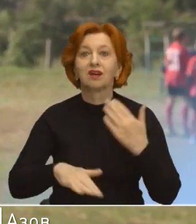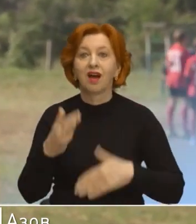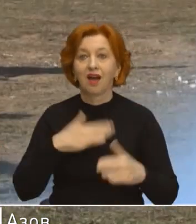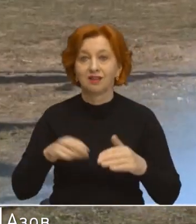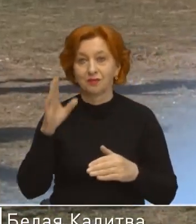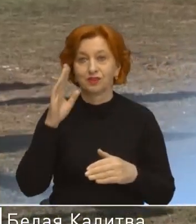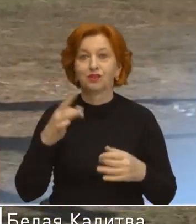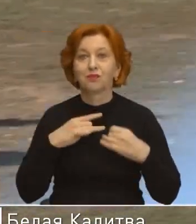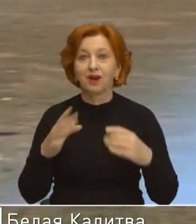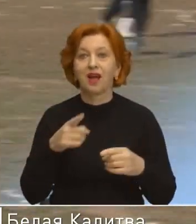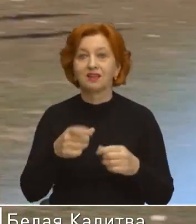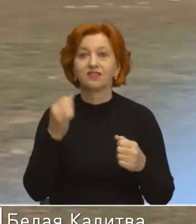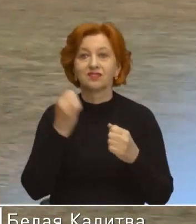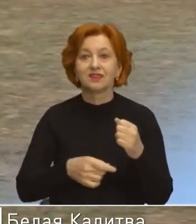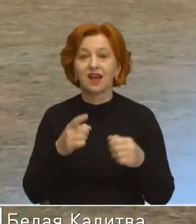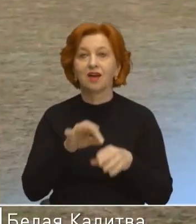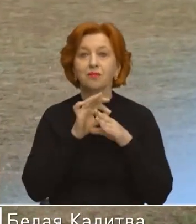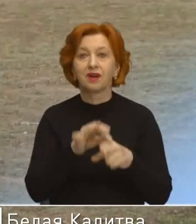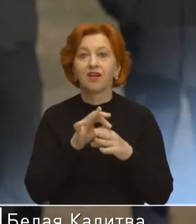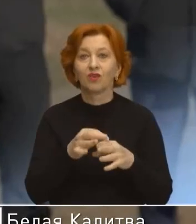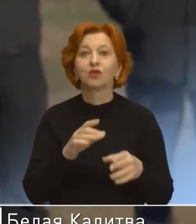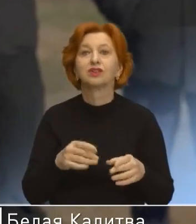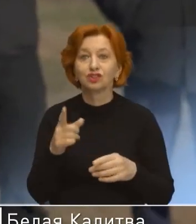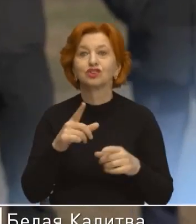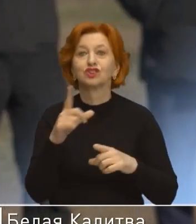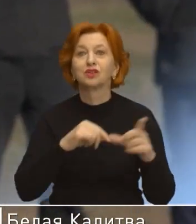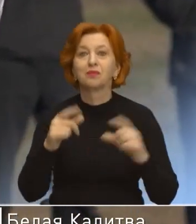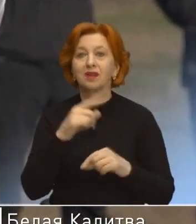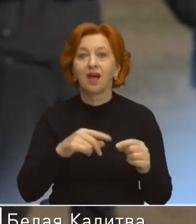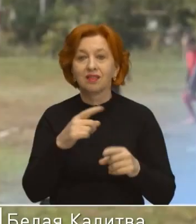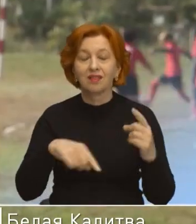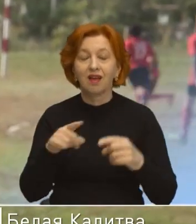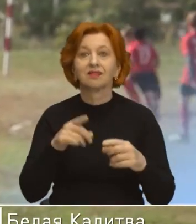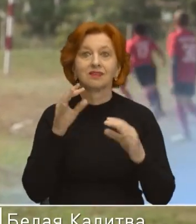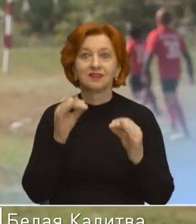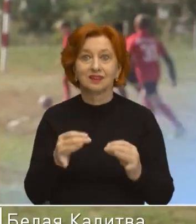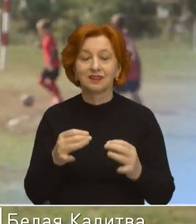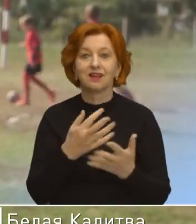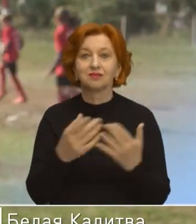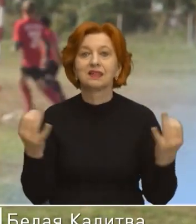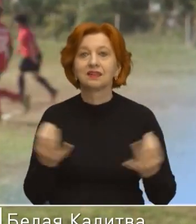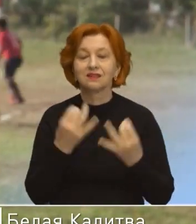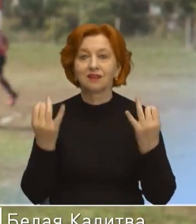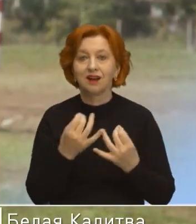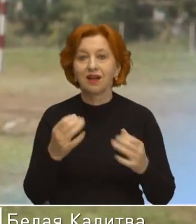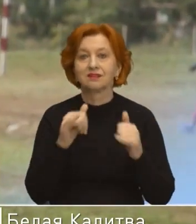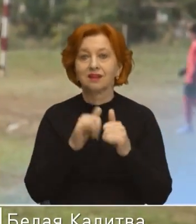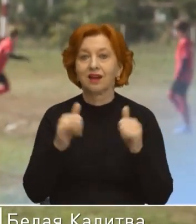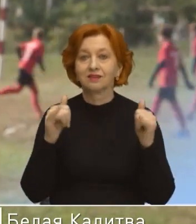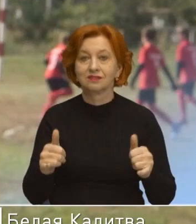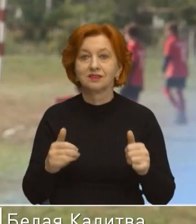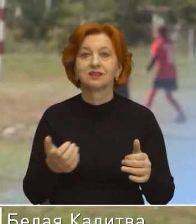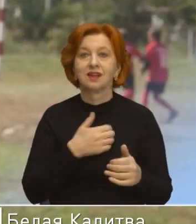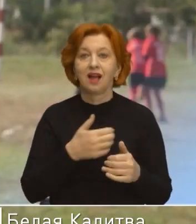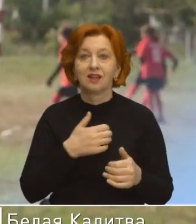и праздник. Недавний проведенный чемпионат мира в нашей стране, конечно, подстегнул интерес детский. Родители хотят видеть